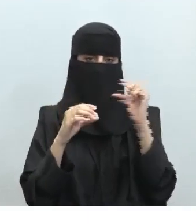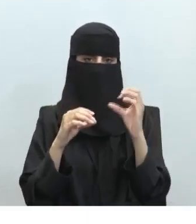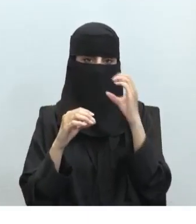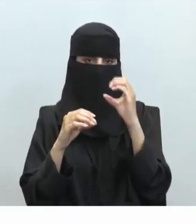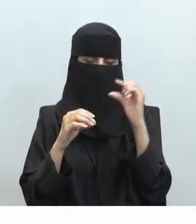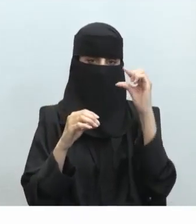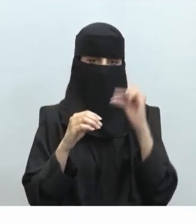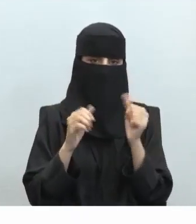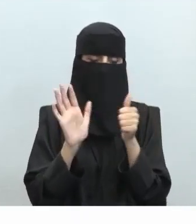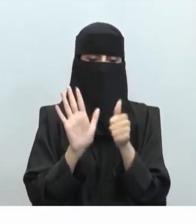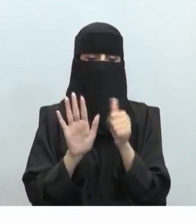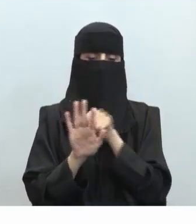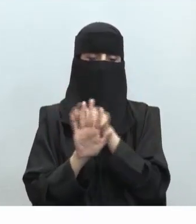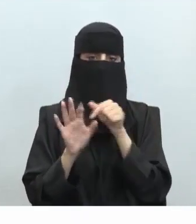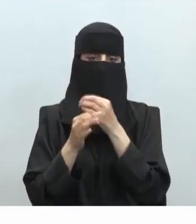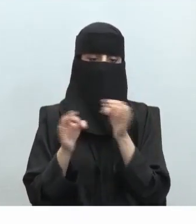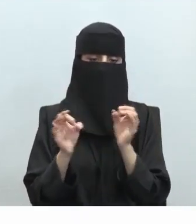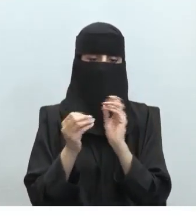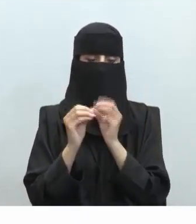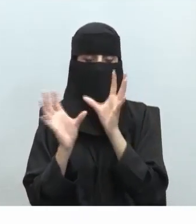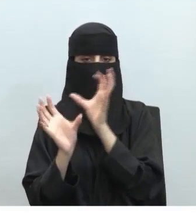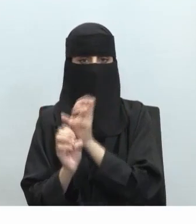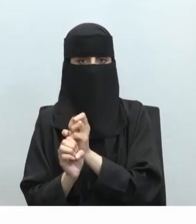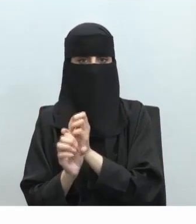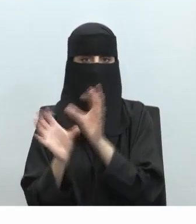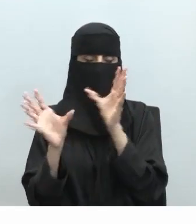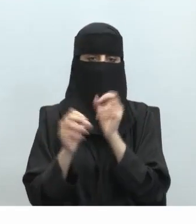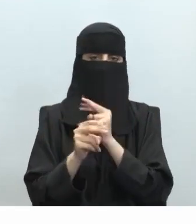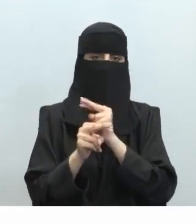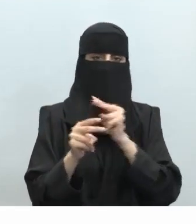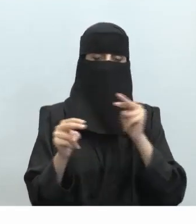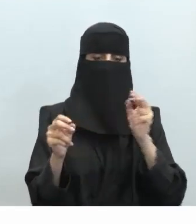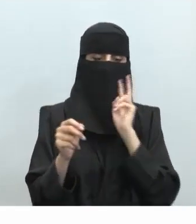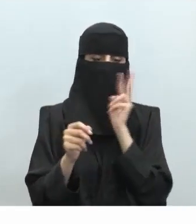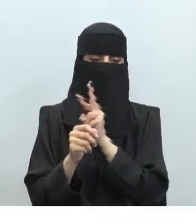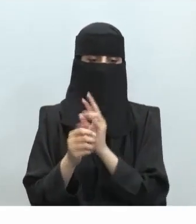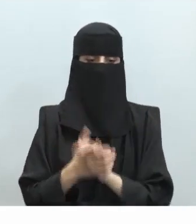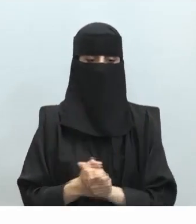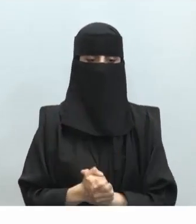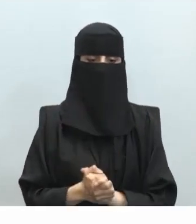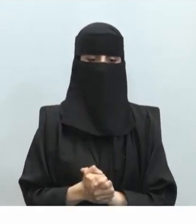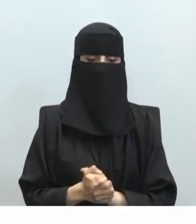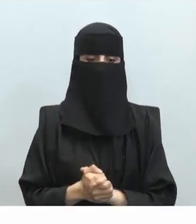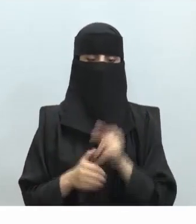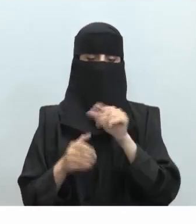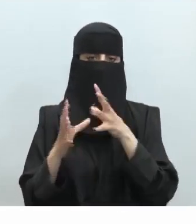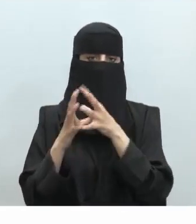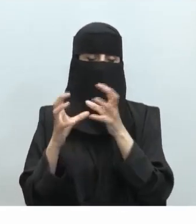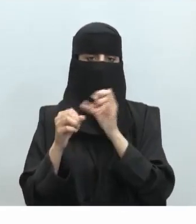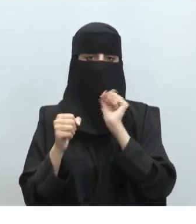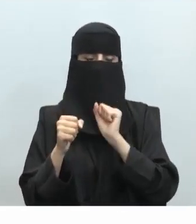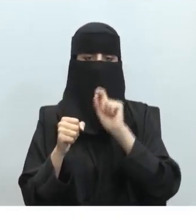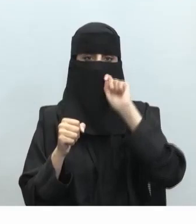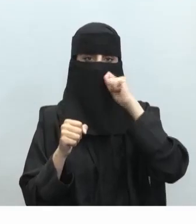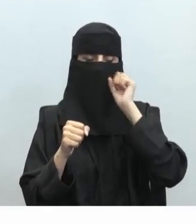الصبغه غامقه هنا على المستوى هذا عندما يكون عندي اي كابيتال اي كابيتال بي كابيتل بي كابيتل سي كابيتل سي كابيتال هنا تعبر عن الزنوج وال